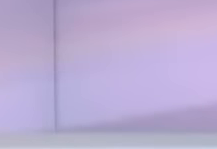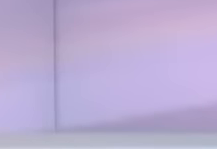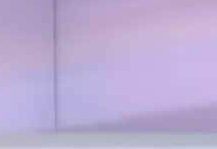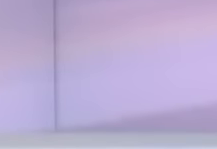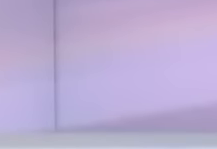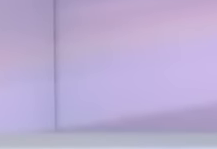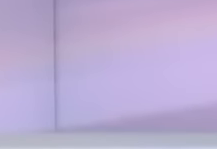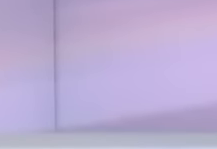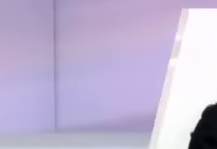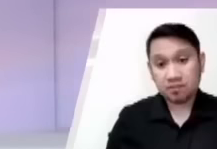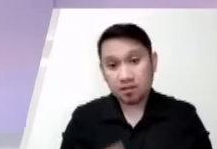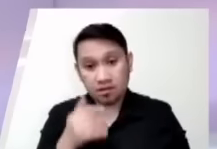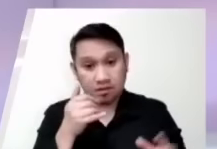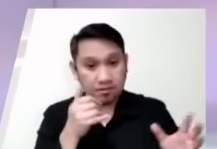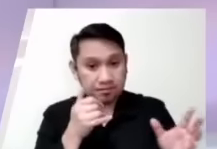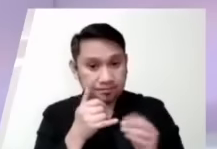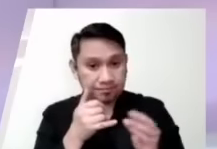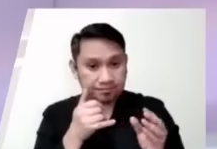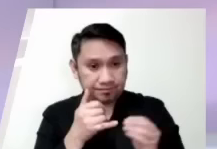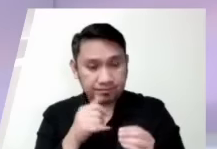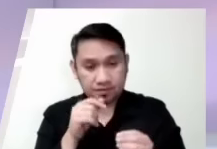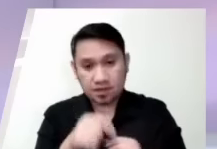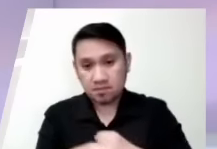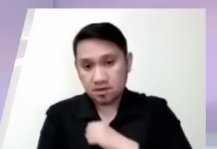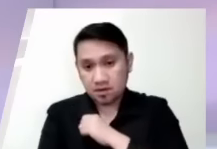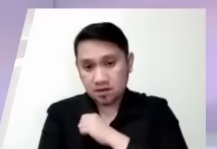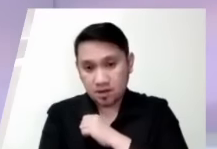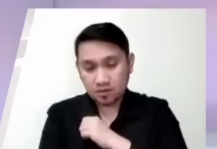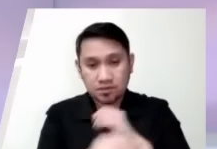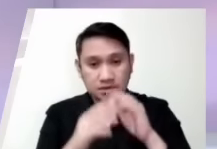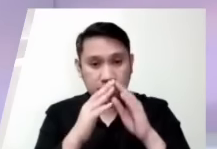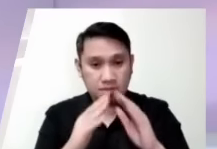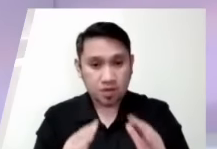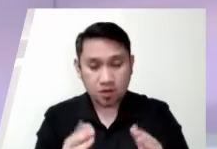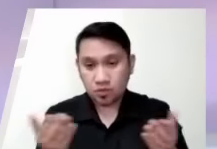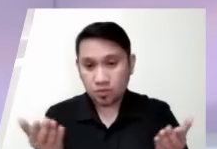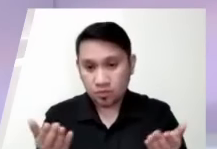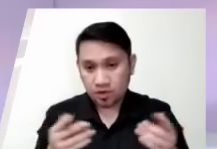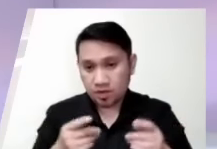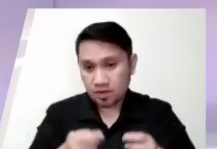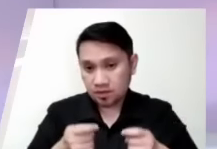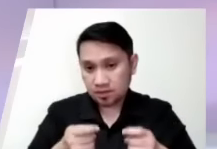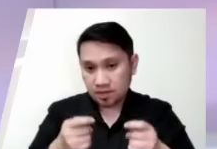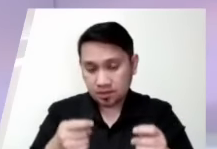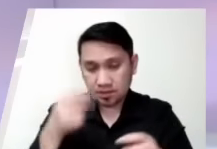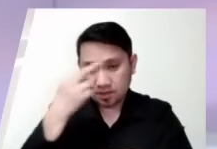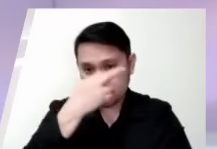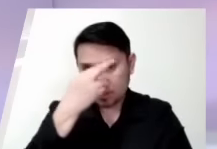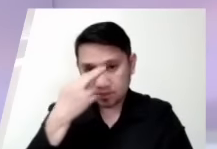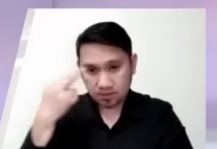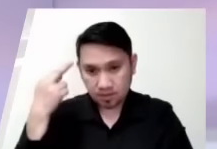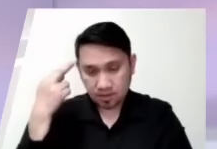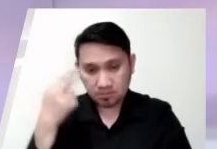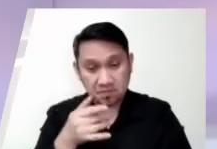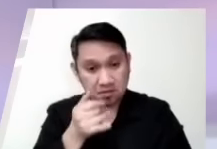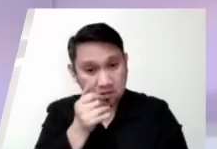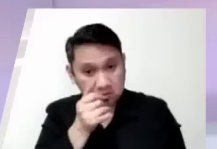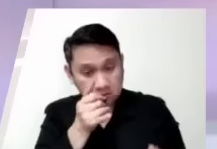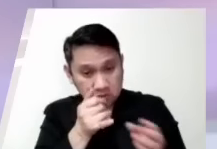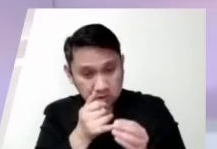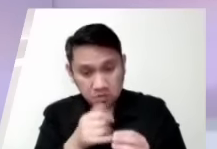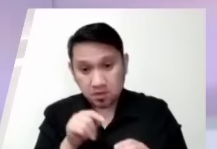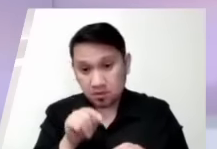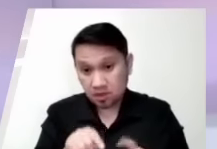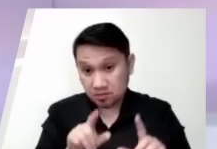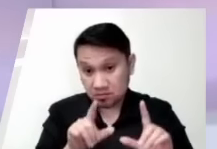nahuli kam ang malap palos na pagnanakaw sa isang bahay sa Taytay Rizal na tadtad ng CCTV ang suspect na nakatangay ng nasa kalahating